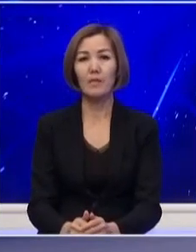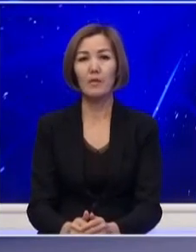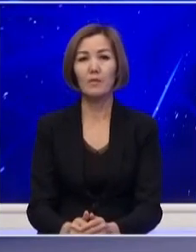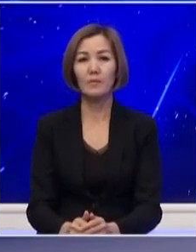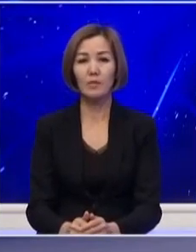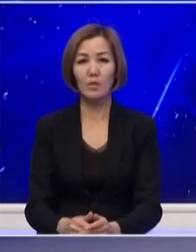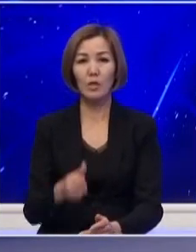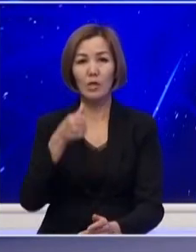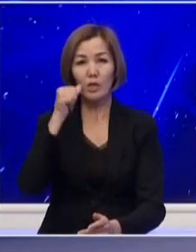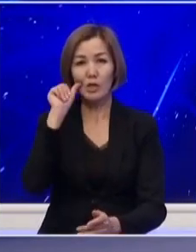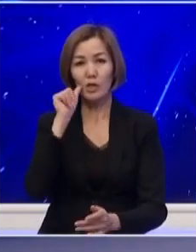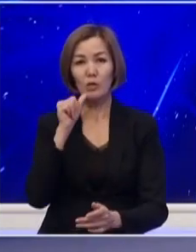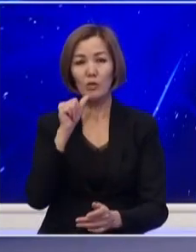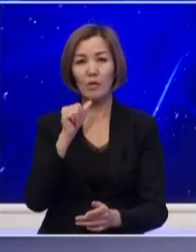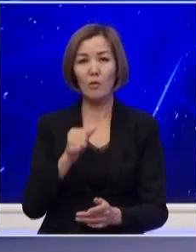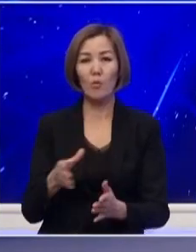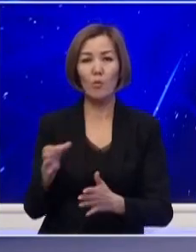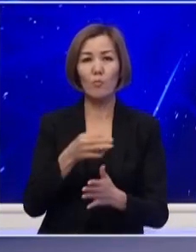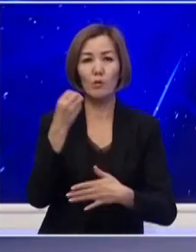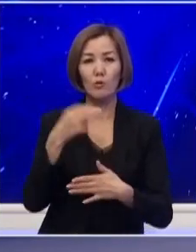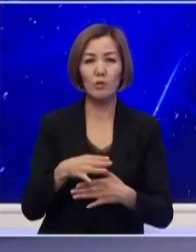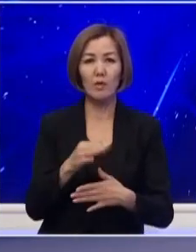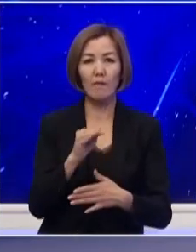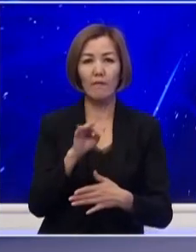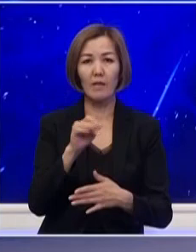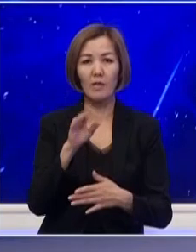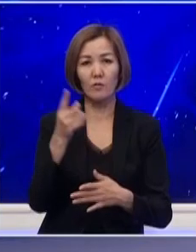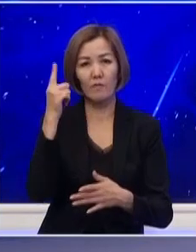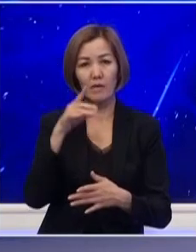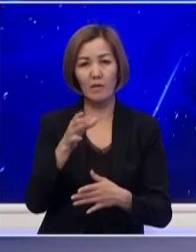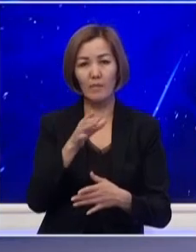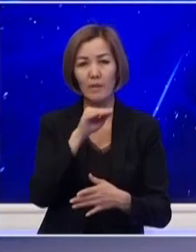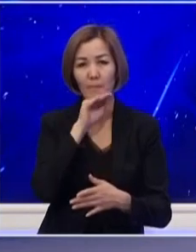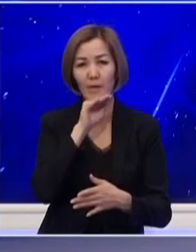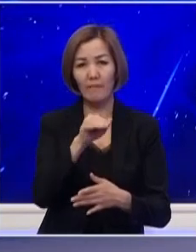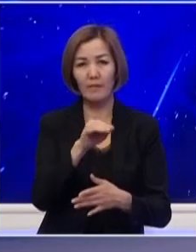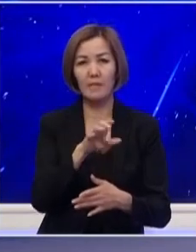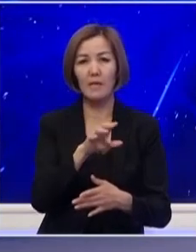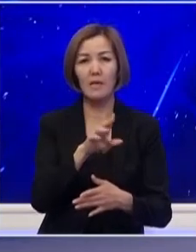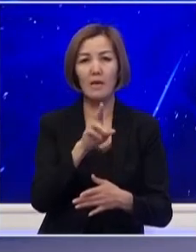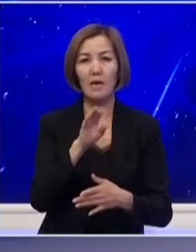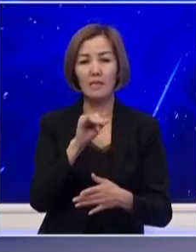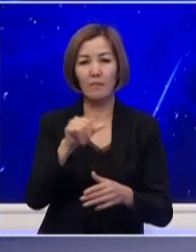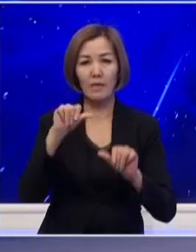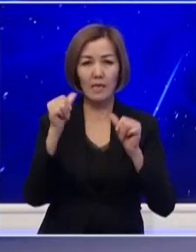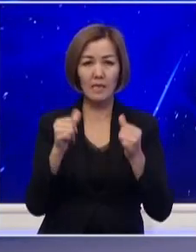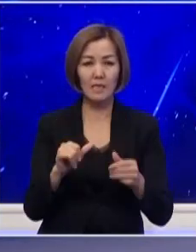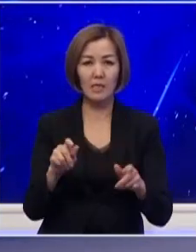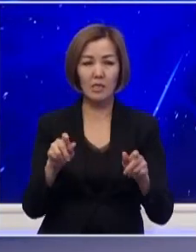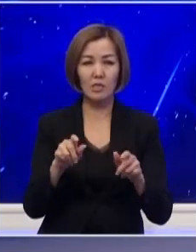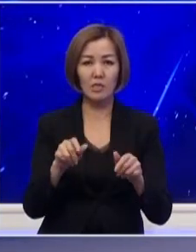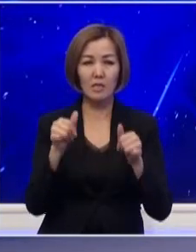Ер есімі ел есінде. Күні кеше облыс орталығында философия ғылымдарының докторы Аманжол Қасабекке ескерткіш тақта